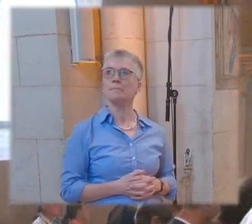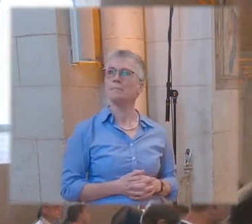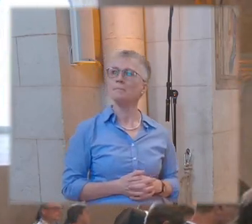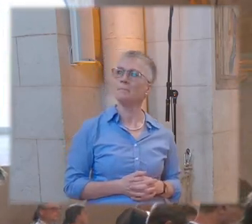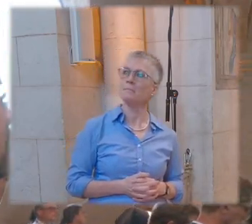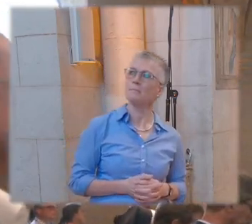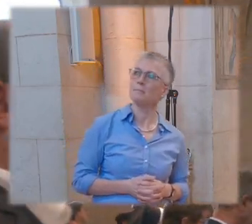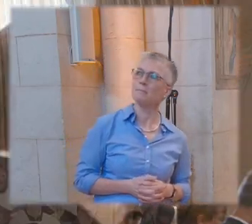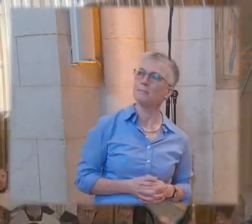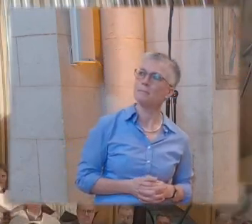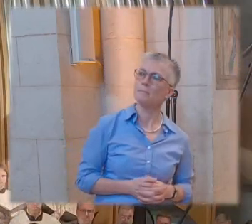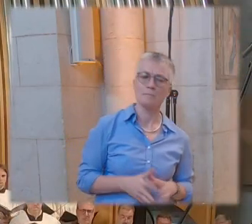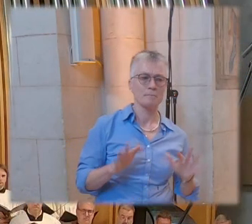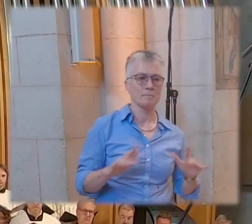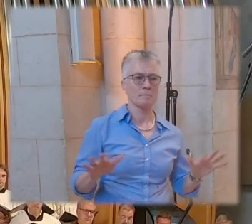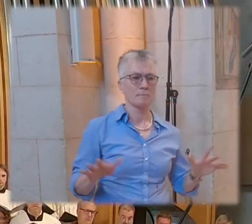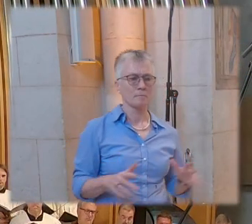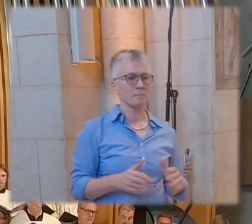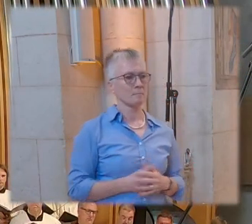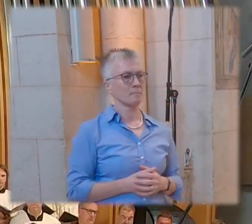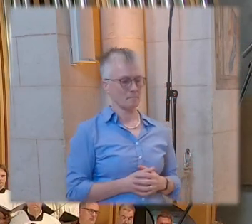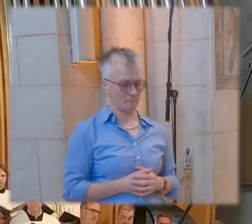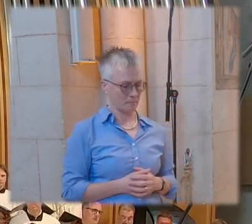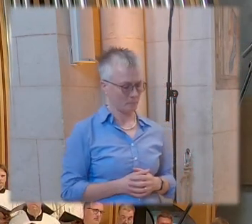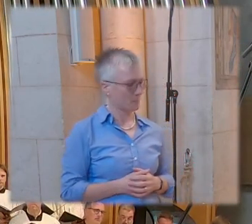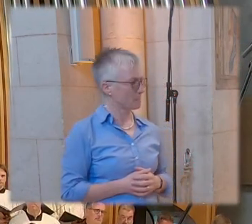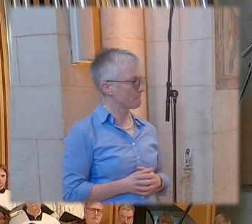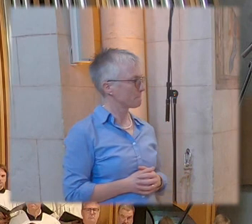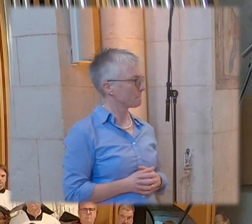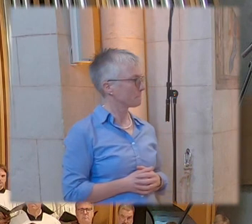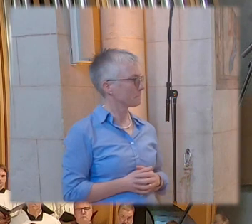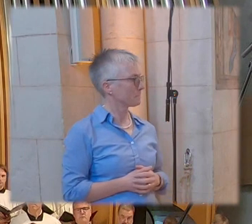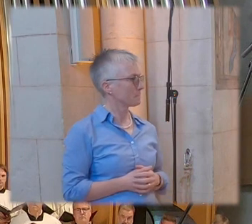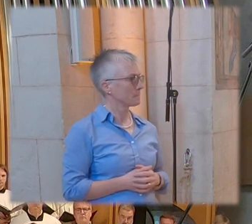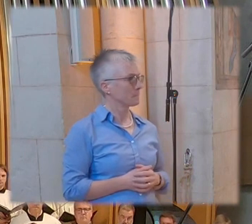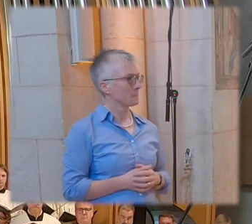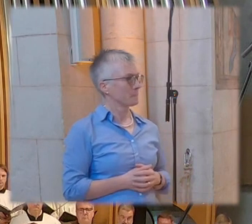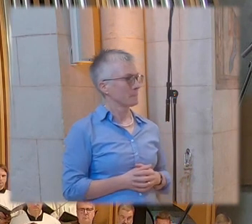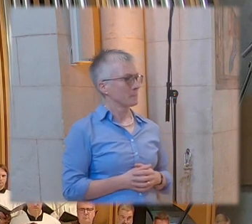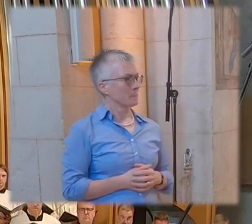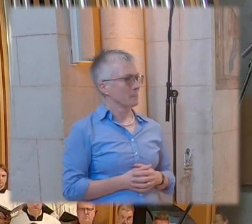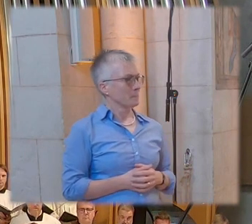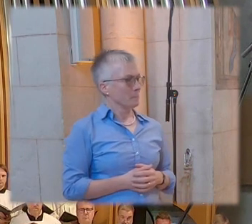Das Kyrie ist aus der Missa de Angelis, aus dem Gotteslob 108.